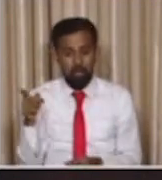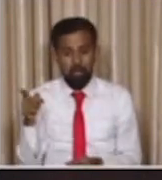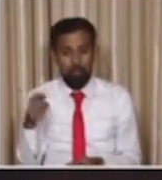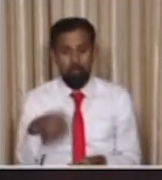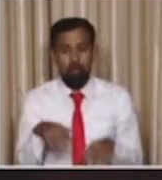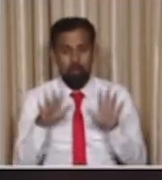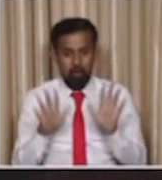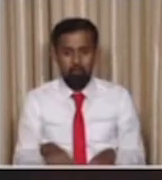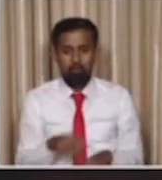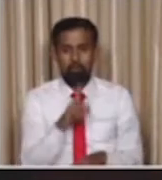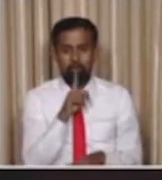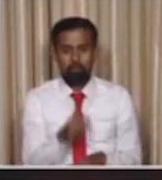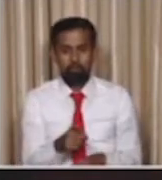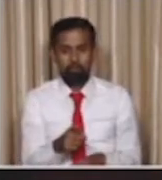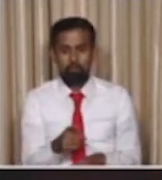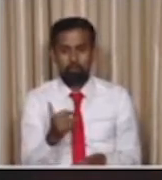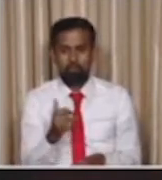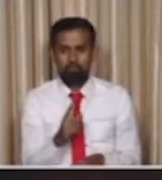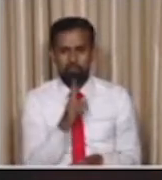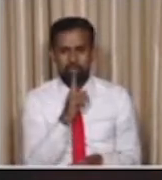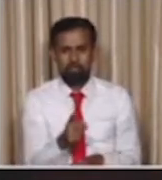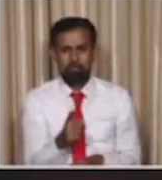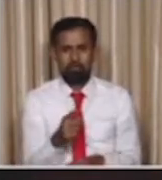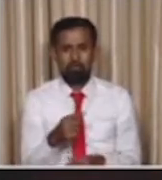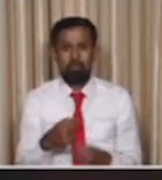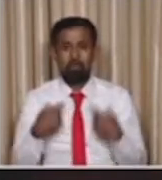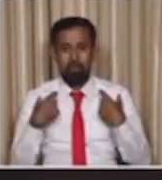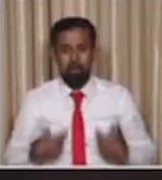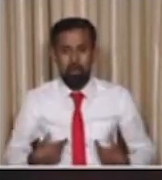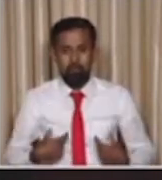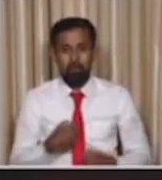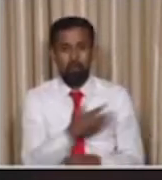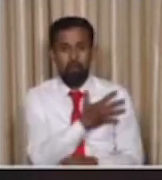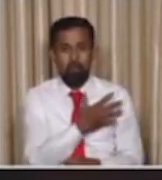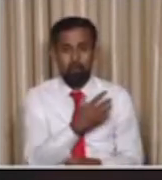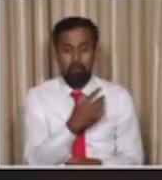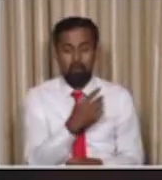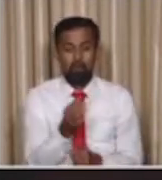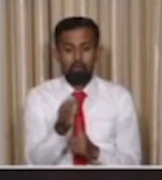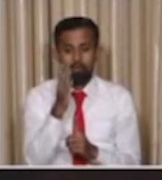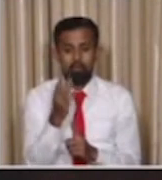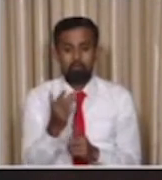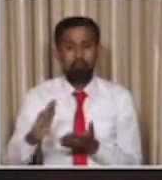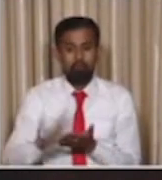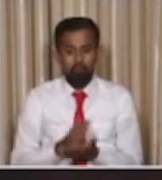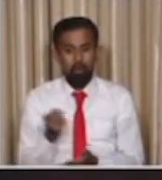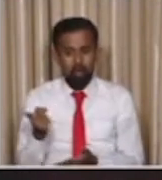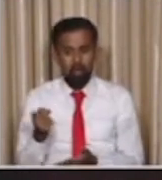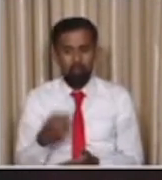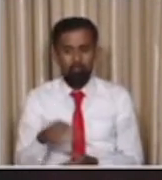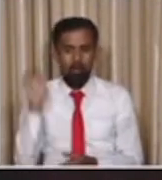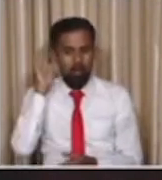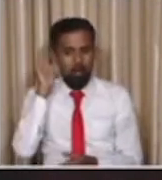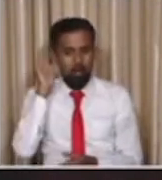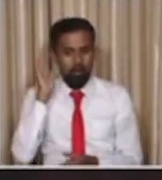මම අවසාන විදියට කියන්න කැමති සමහර අය කිව්වා රාජපක්ෂ ගෝඨාභය රාජපක්ෂර ජනාධිපති වෙන්න මේක ගෙනාය කියලා මම අහන්න